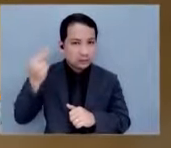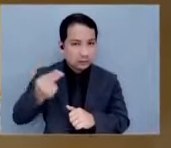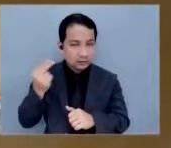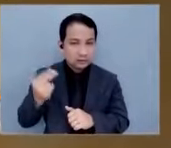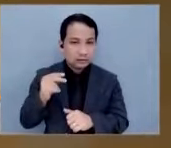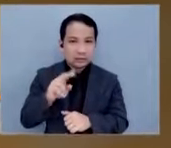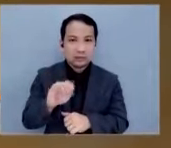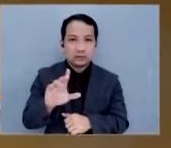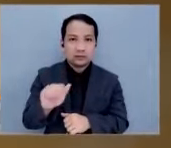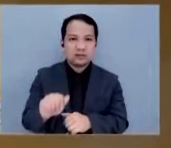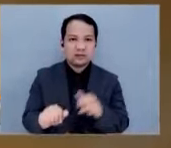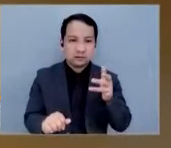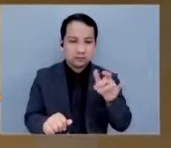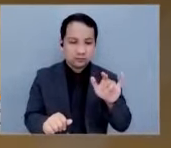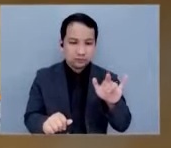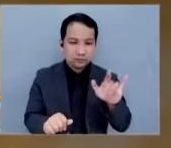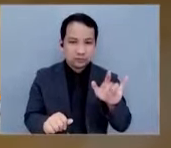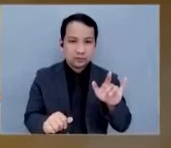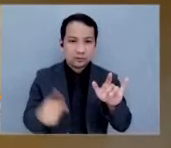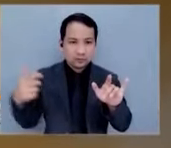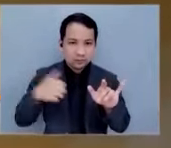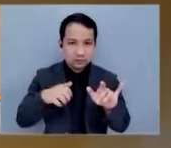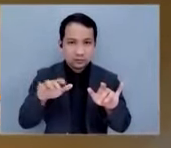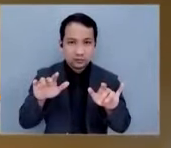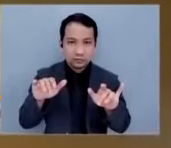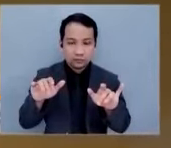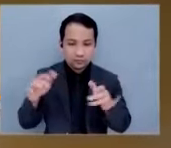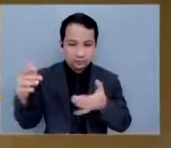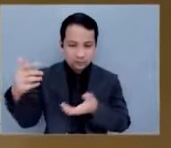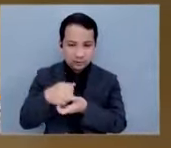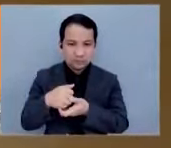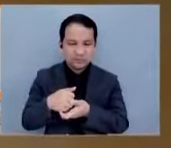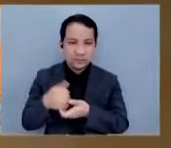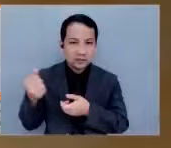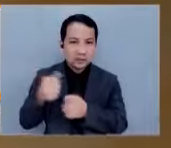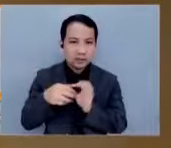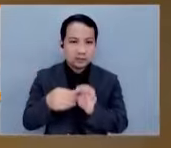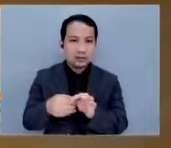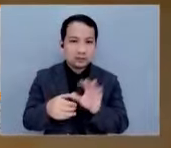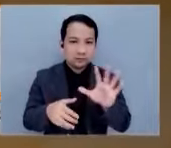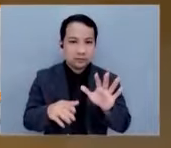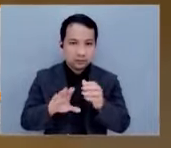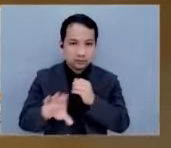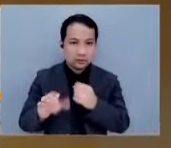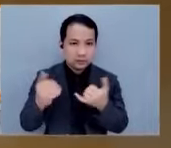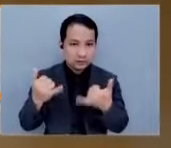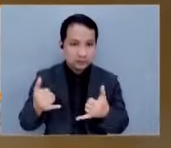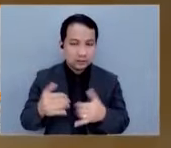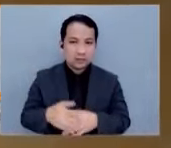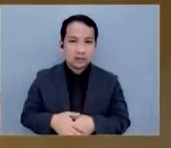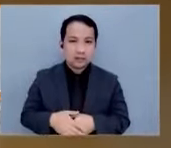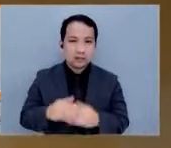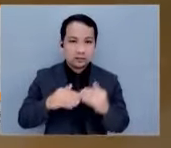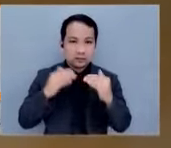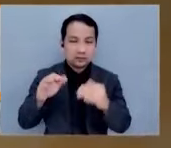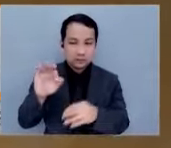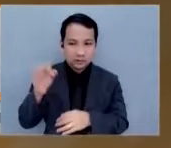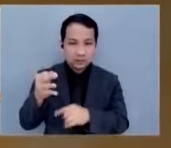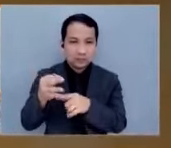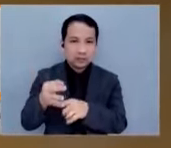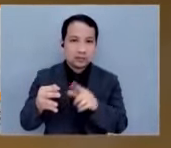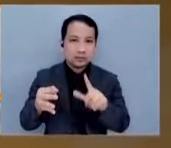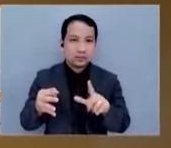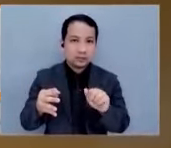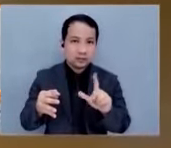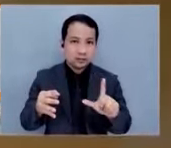ng 25, makakuha ng 25 rebounds at sumungkit ng 5 steals sa isang laro. Akit sa 9th place and still in the running ng